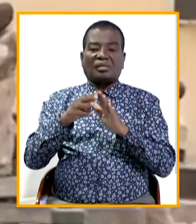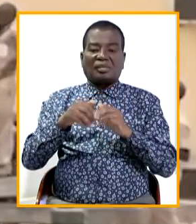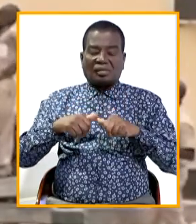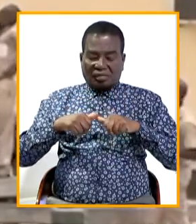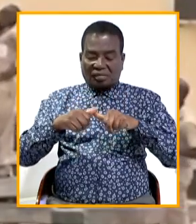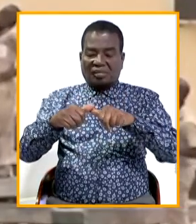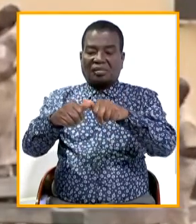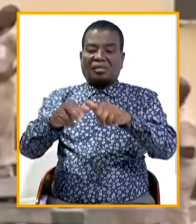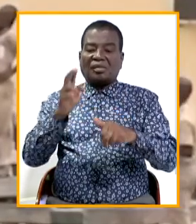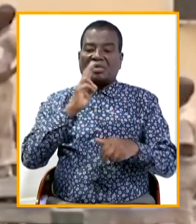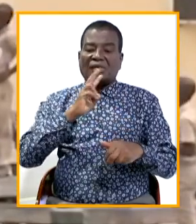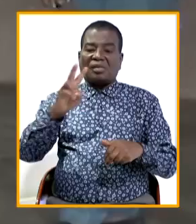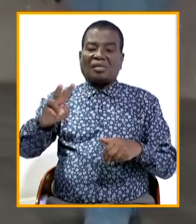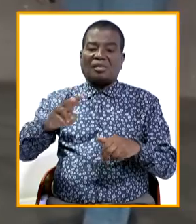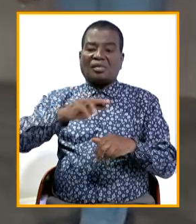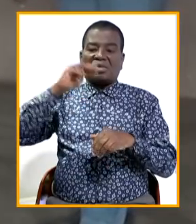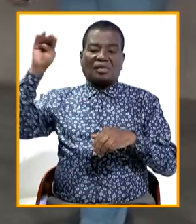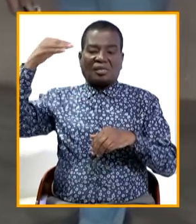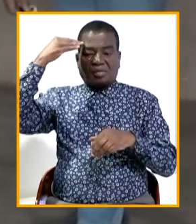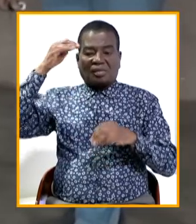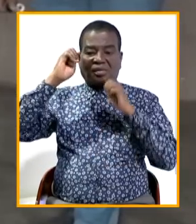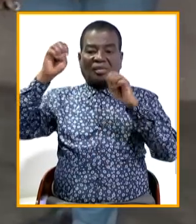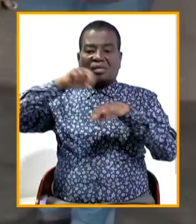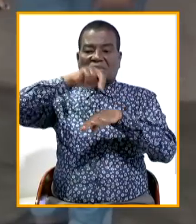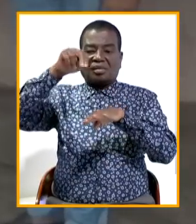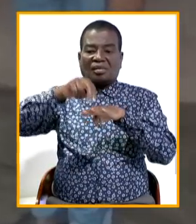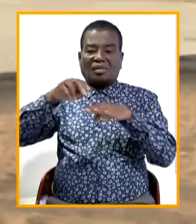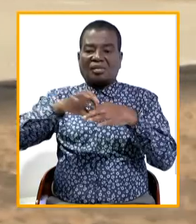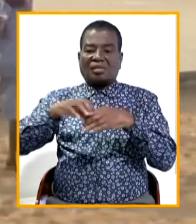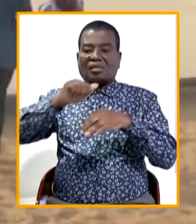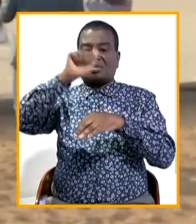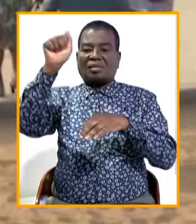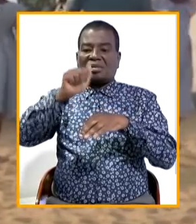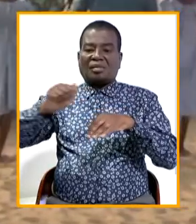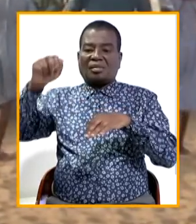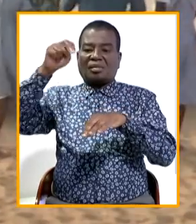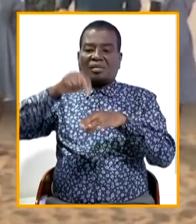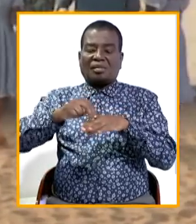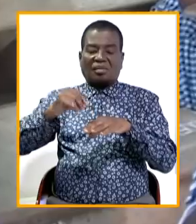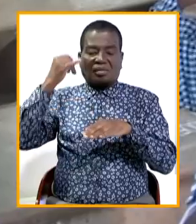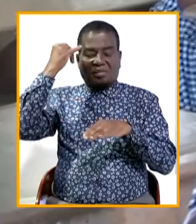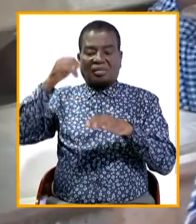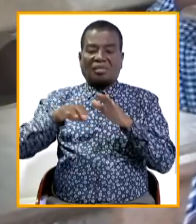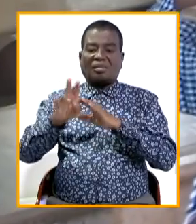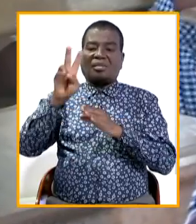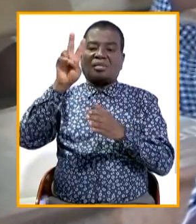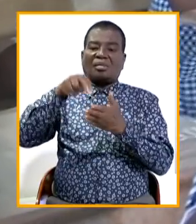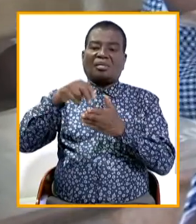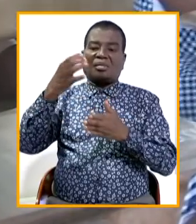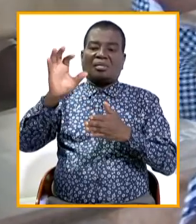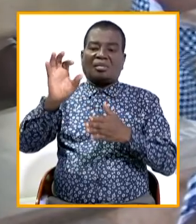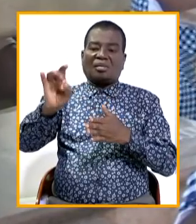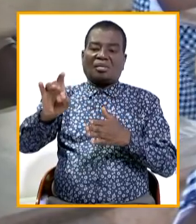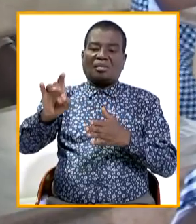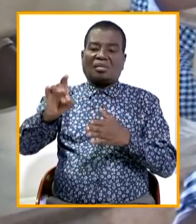continue d'être une réalité au ministère de l'Éducation nationale et de l'alphabétisation. Initiée en 2018,